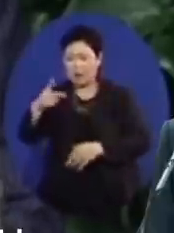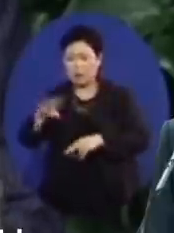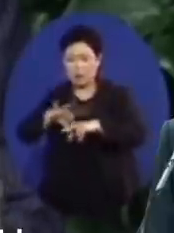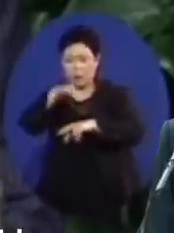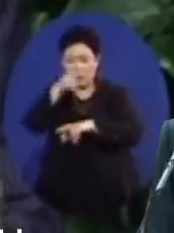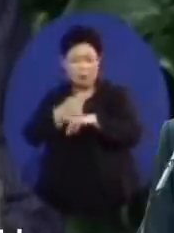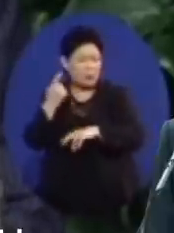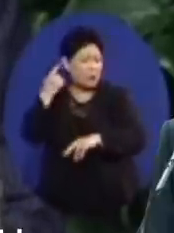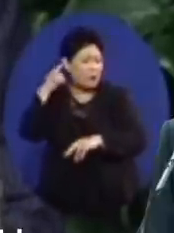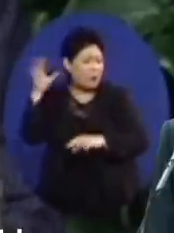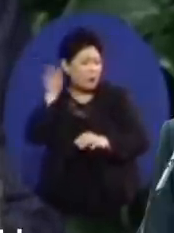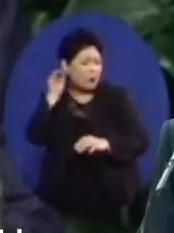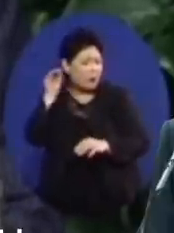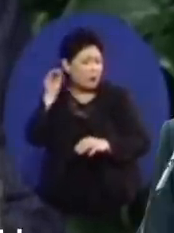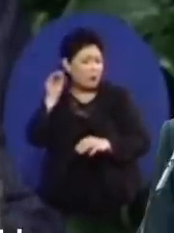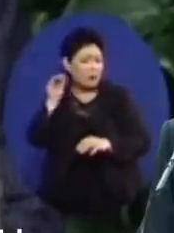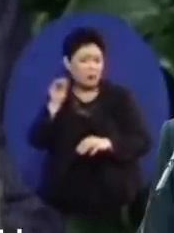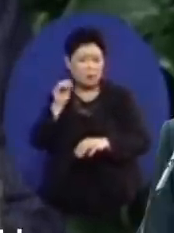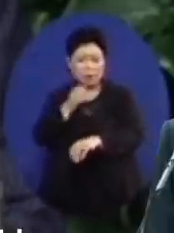불러다가